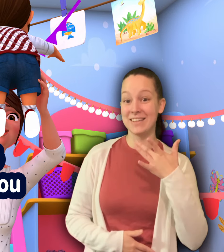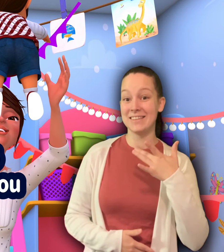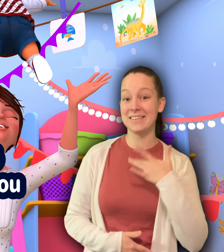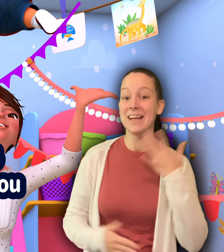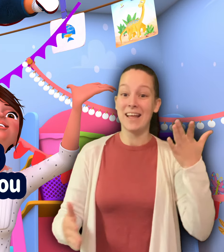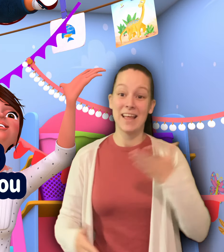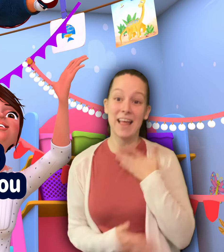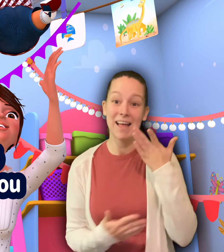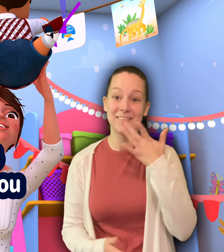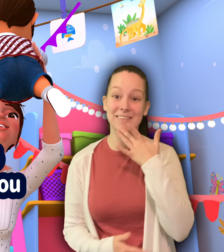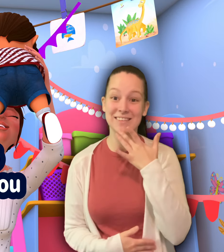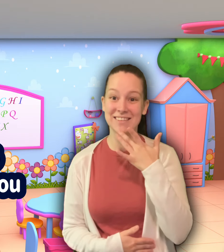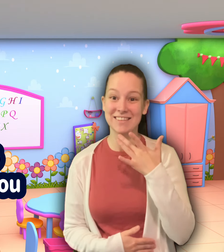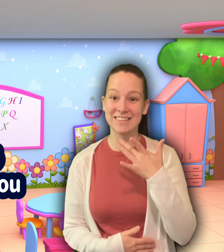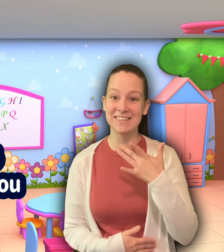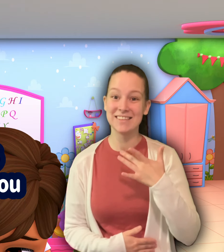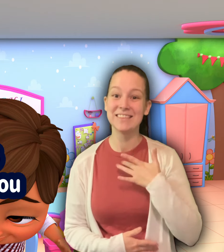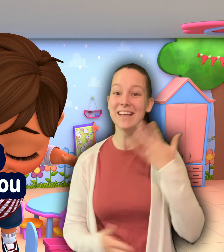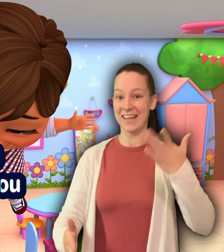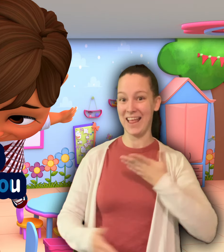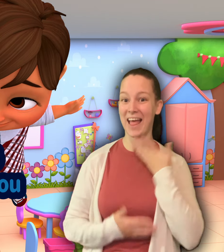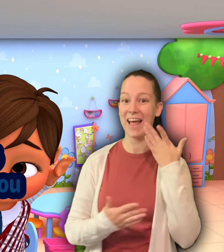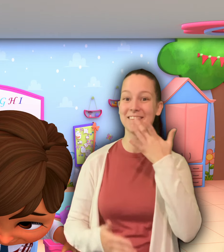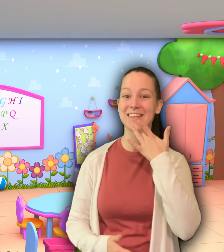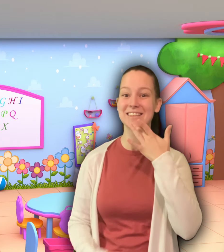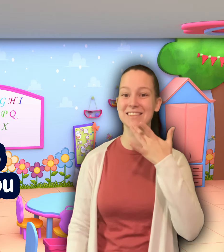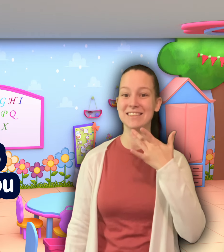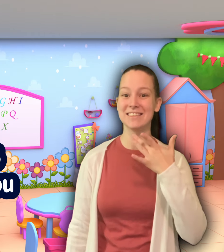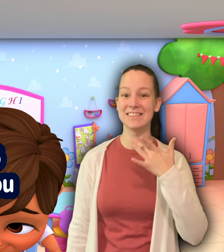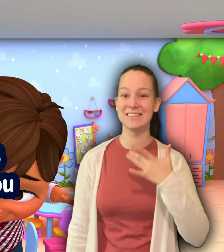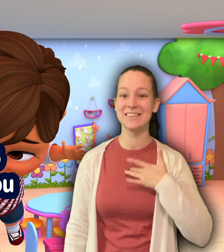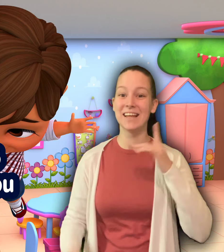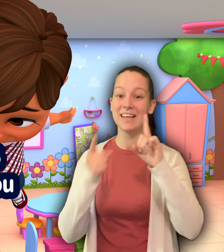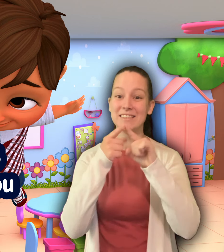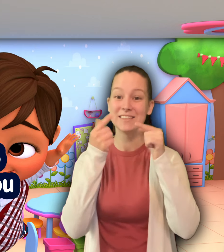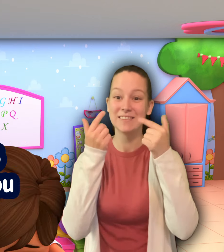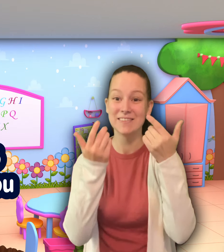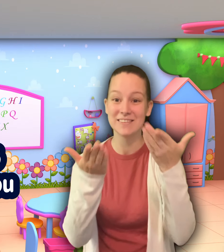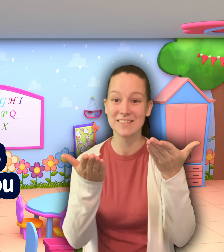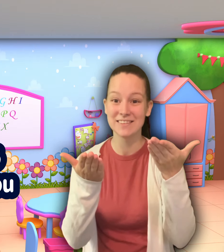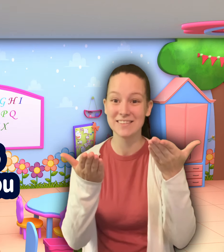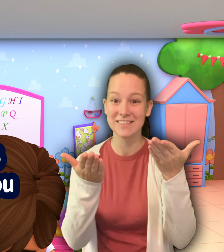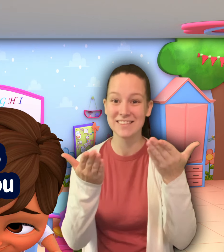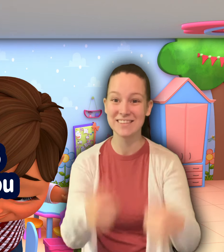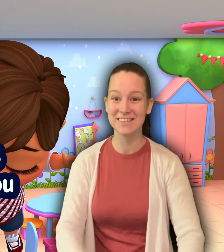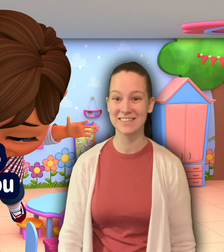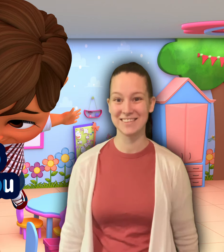誕生日おめでとう歌を歌い